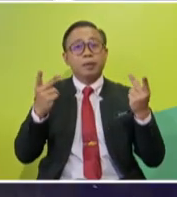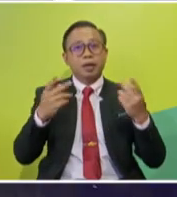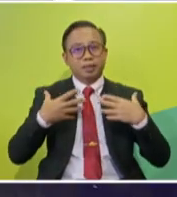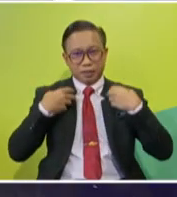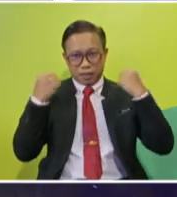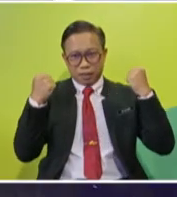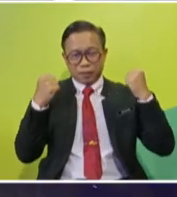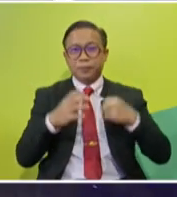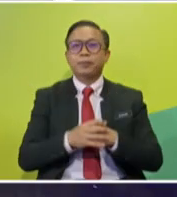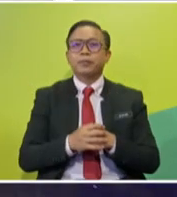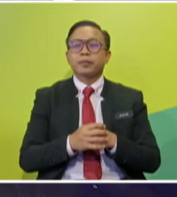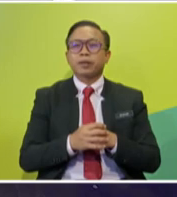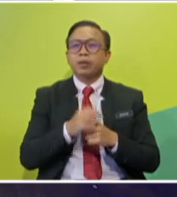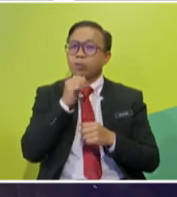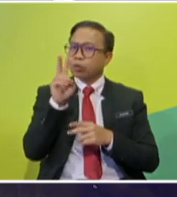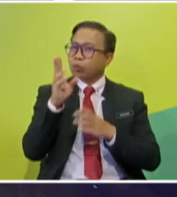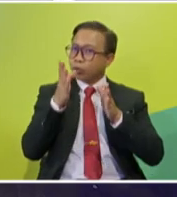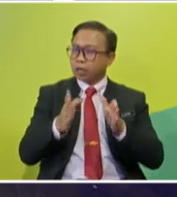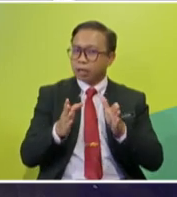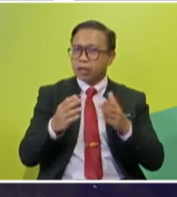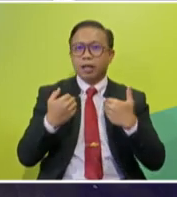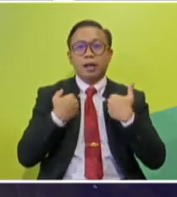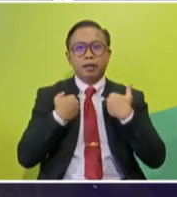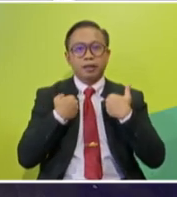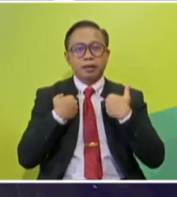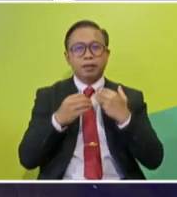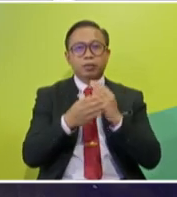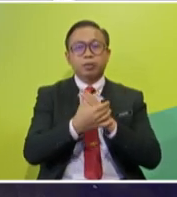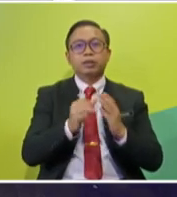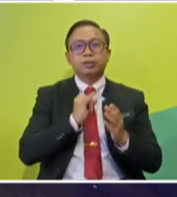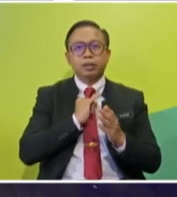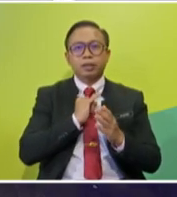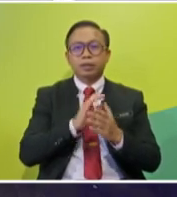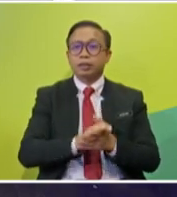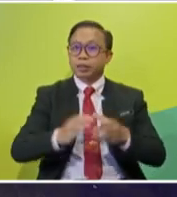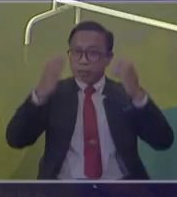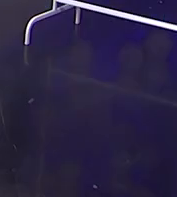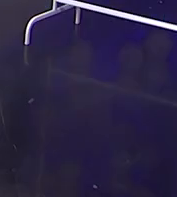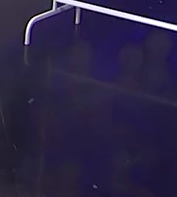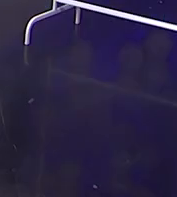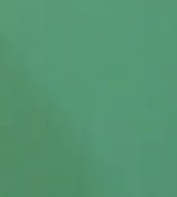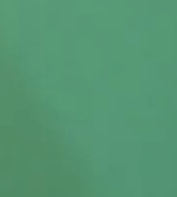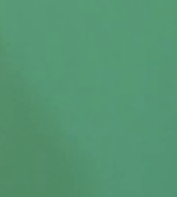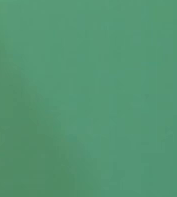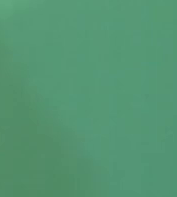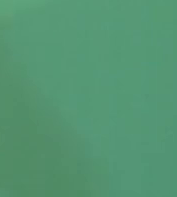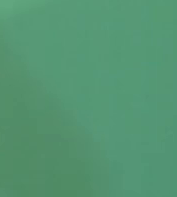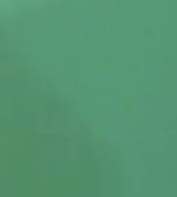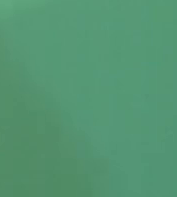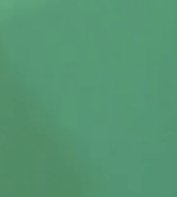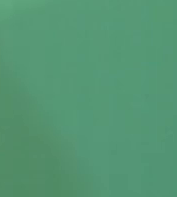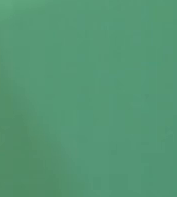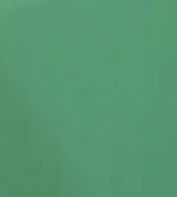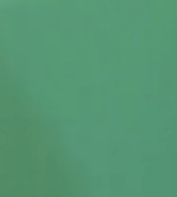ini bukan kita berdoa saja kita juga turut ditemani oleh Cikgu Muhammad Bukhari cie Hasan selaku juru bahasa